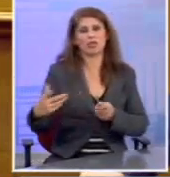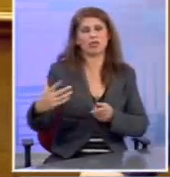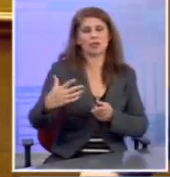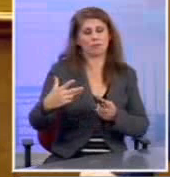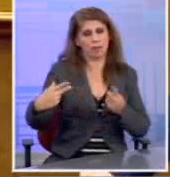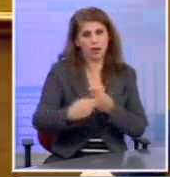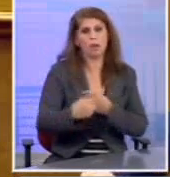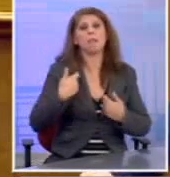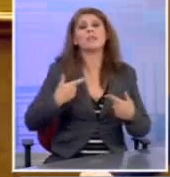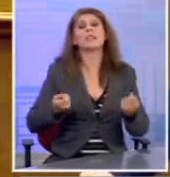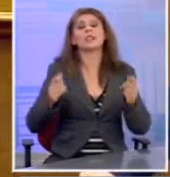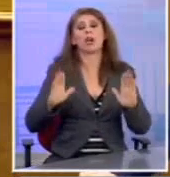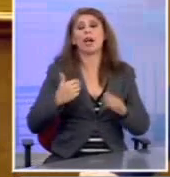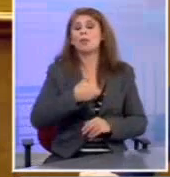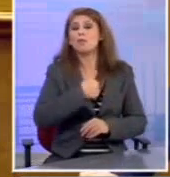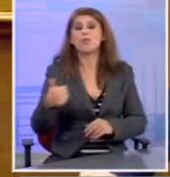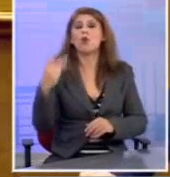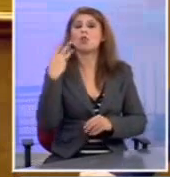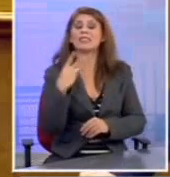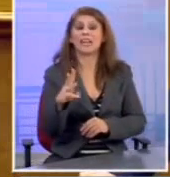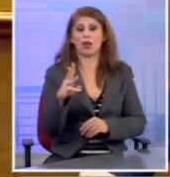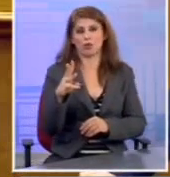κάναμε. Εμείς θα κάναμε μόνο 300, λέτε.